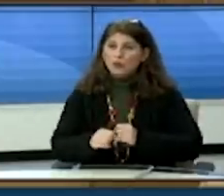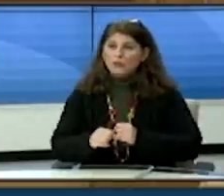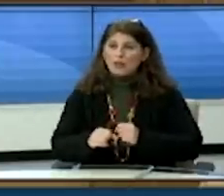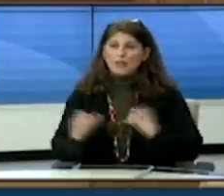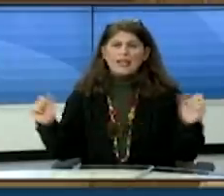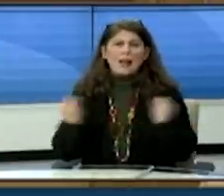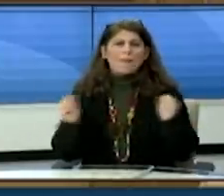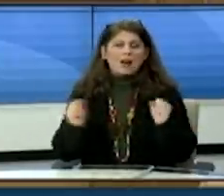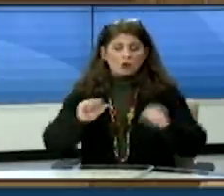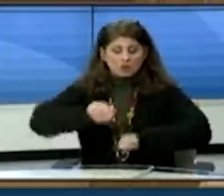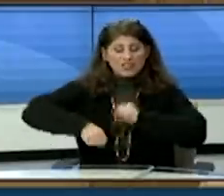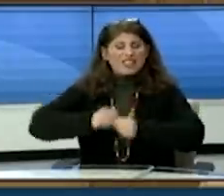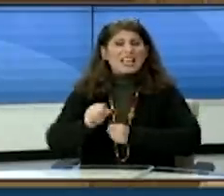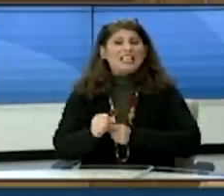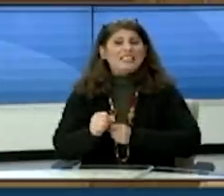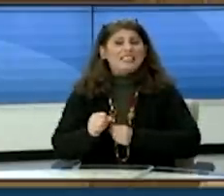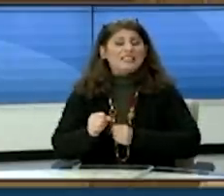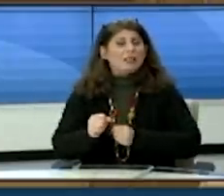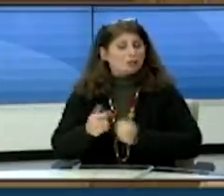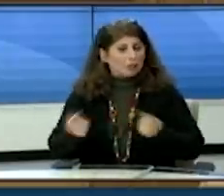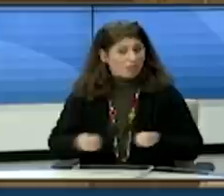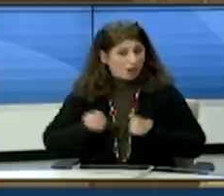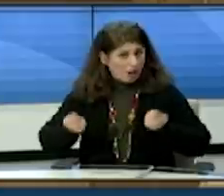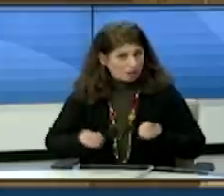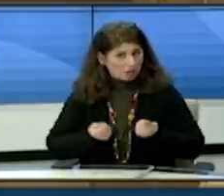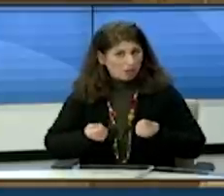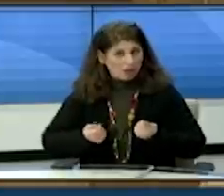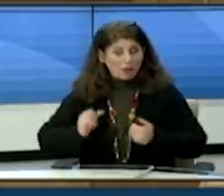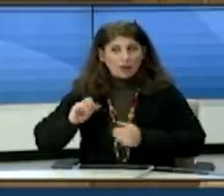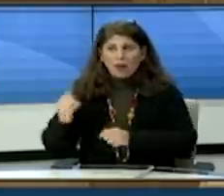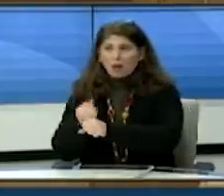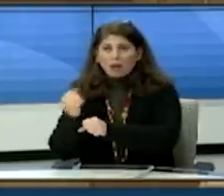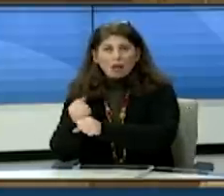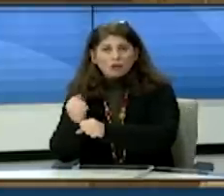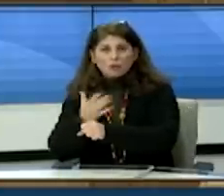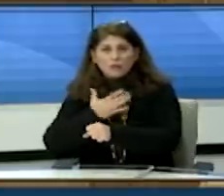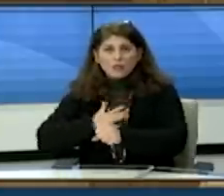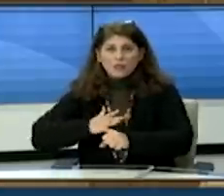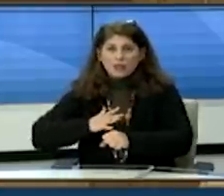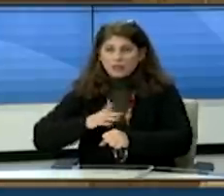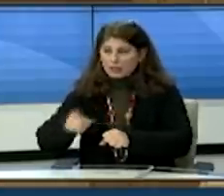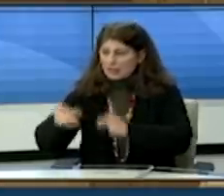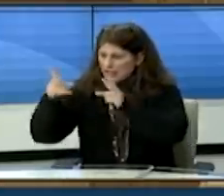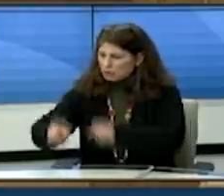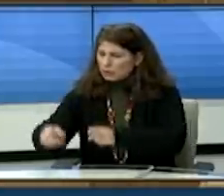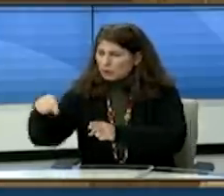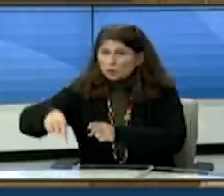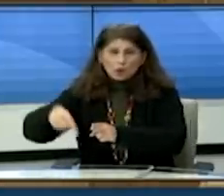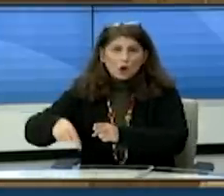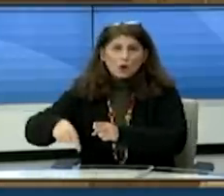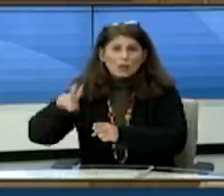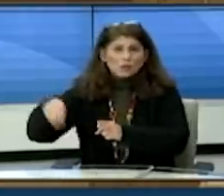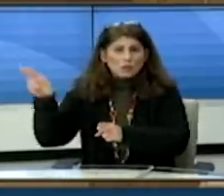τη συνδικαλιστική δράση, οι εργαζόμενοι, οι νέοι, δίνουν τη μάχη για να τους αδρανοποιήσουν τώρα, για να